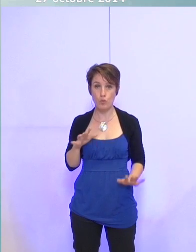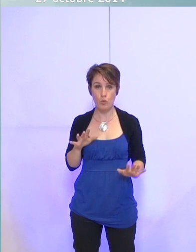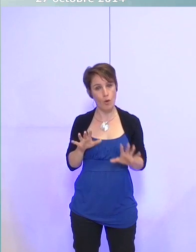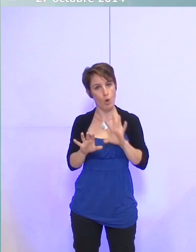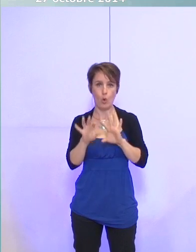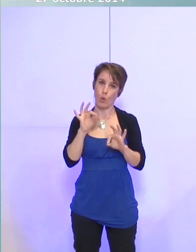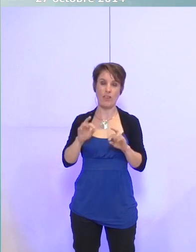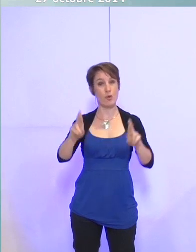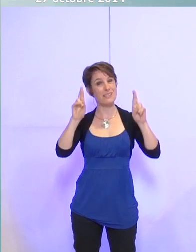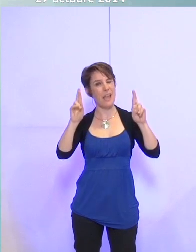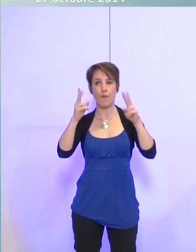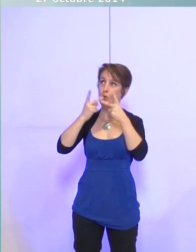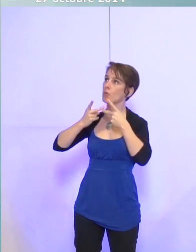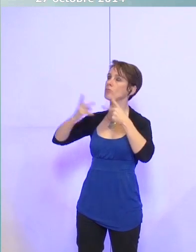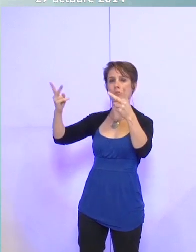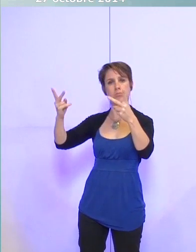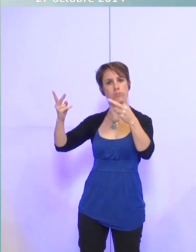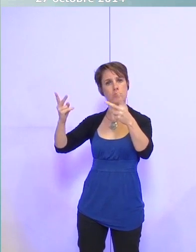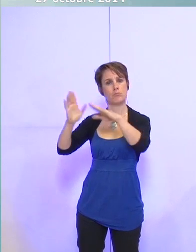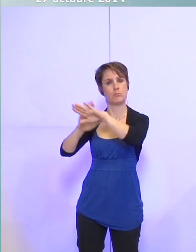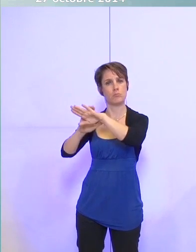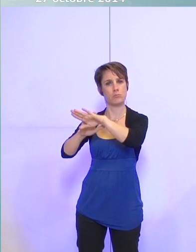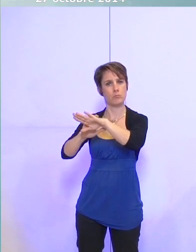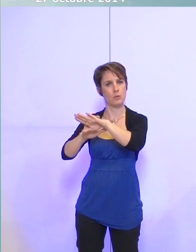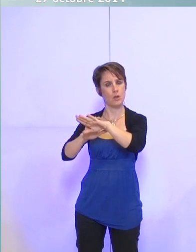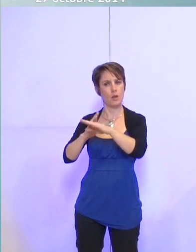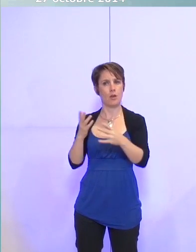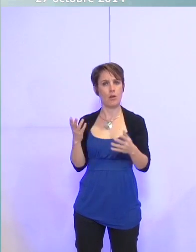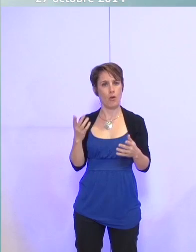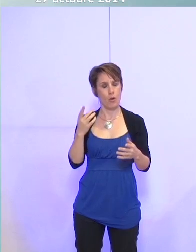vœu qui porte sur le fond, qui donne l'enjeu, parce que je crois que